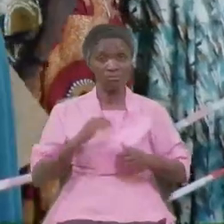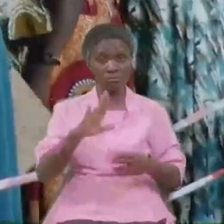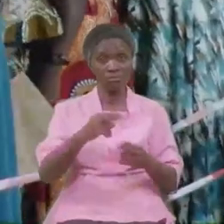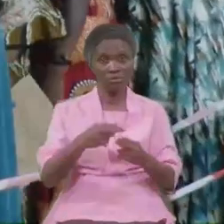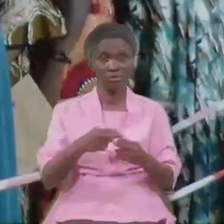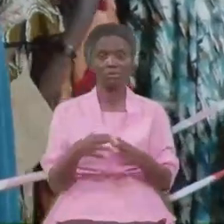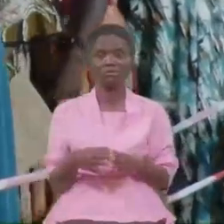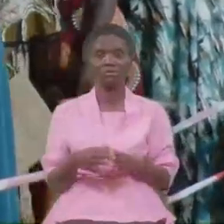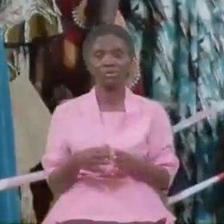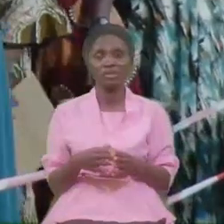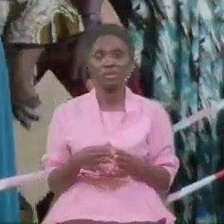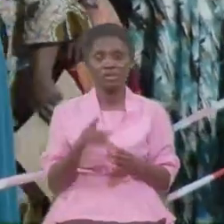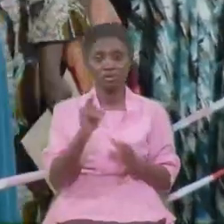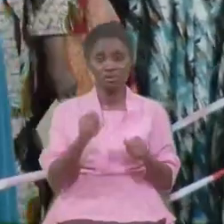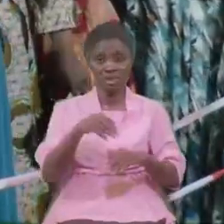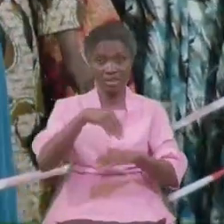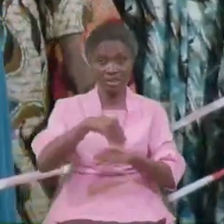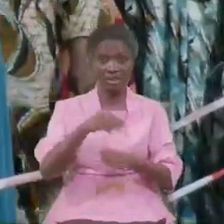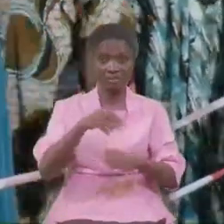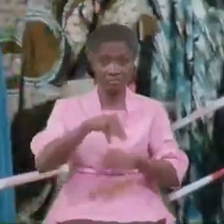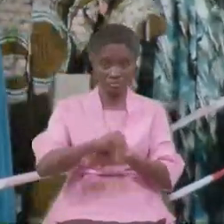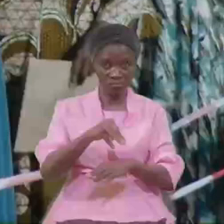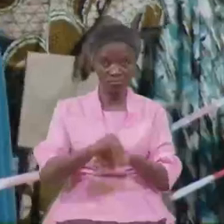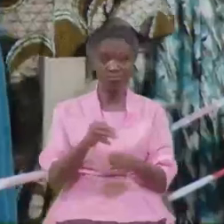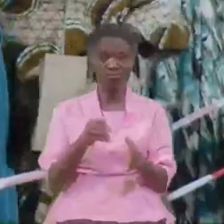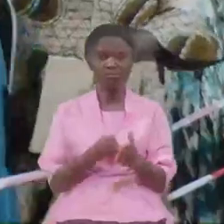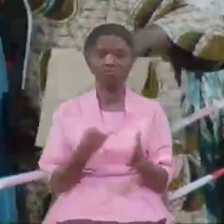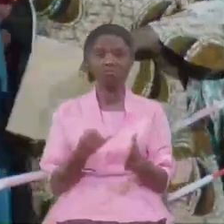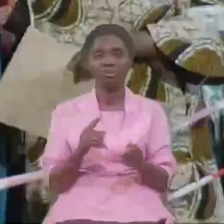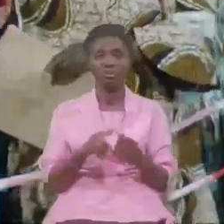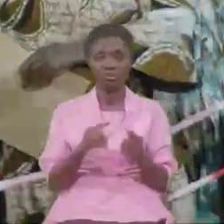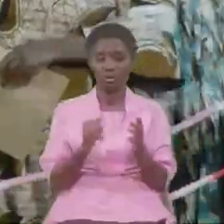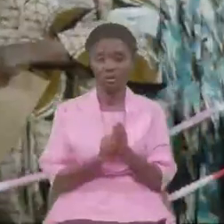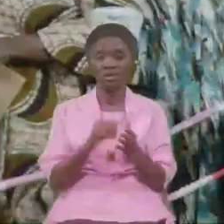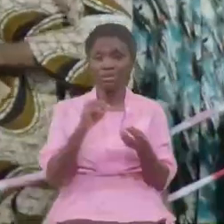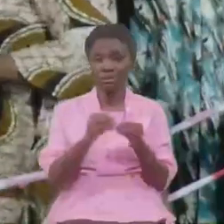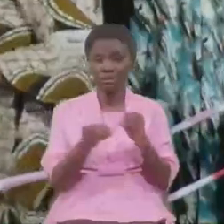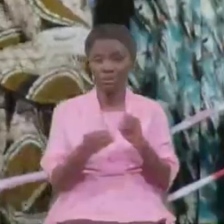votre nom par un SMS à ce numéro.